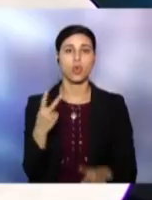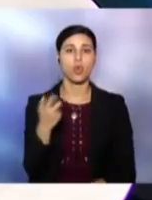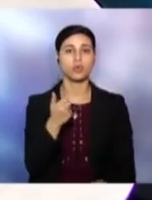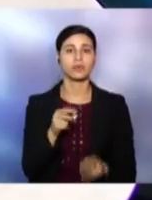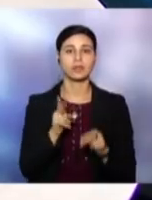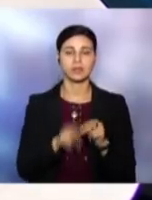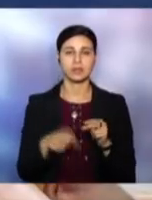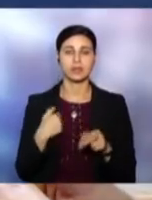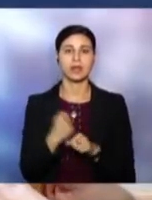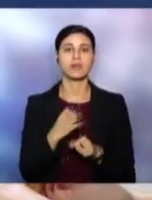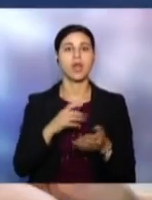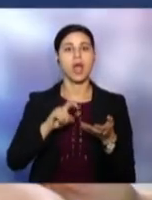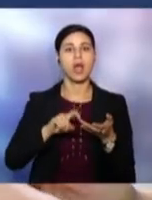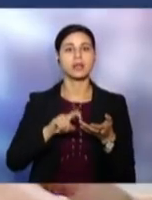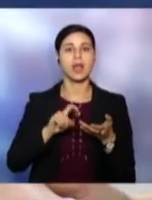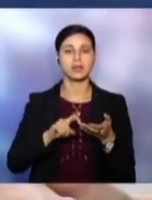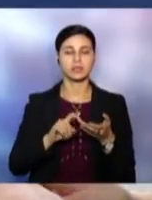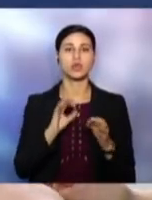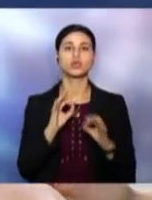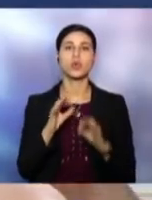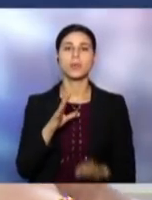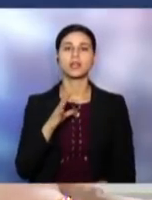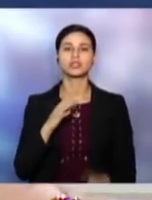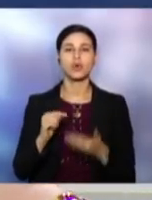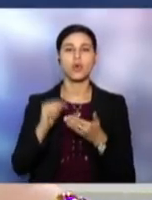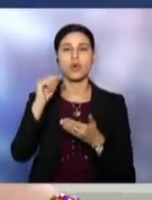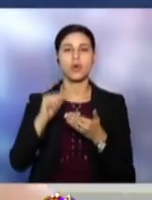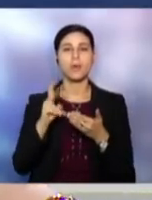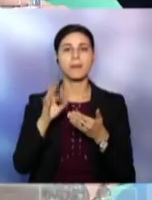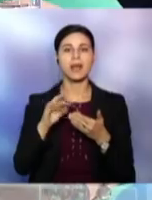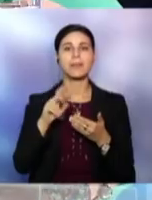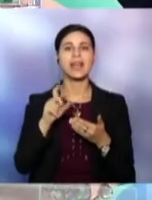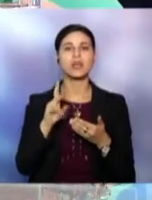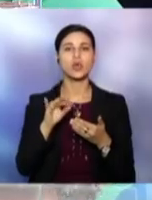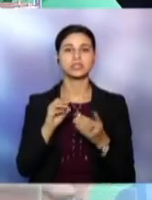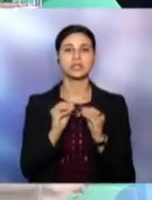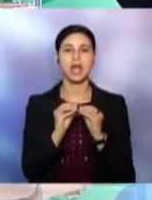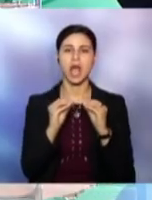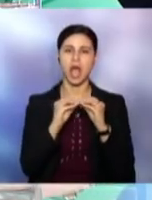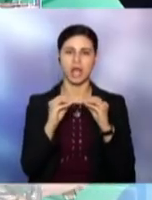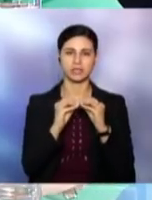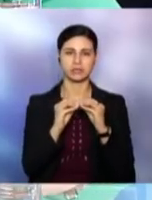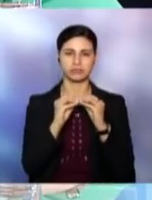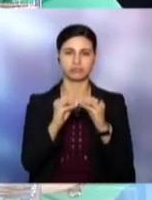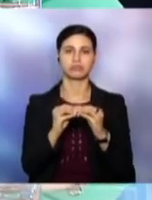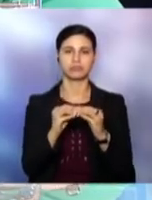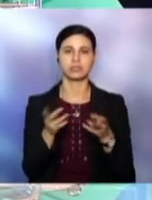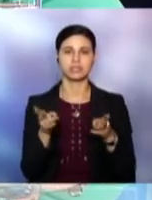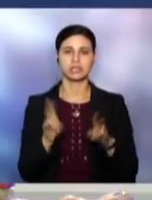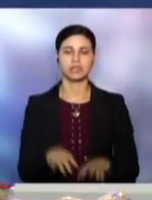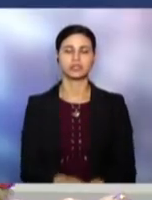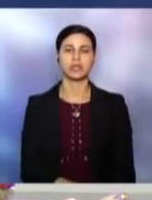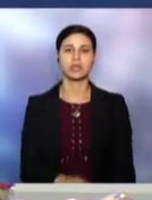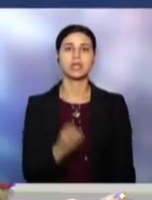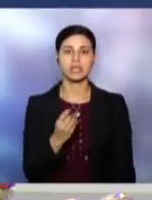მერე გავაკეთეთ ანალიზი, ეცი იყო ნორმაში და ლეიკოციტები ისევ ძველი მეთოდით 10 ესე დარჩა. კი ბატონო. და